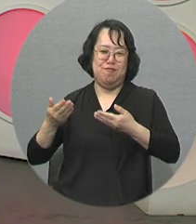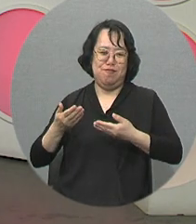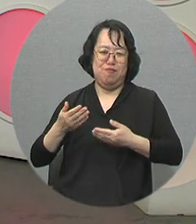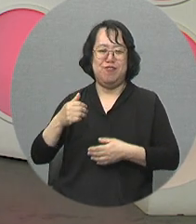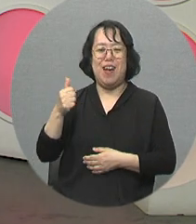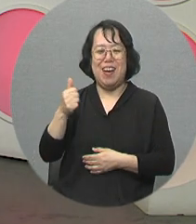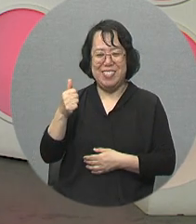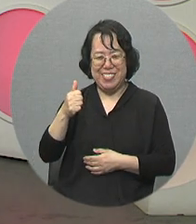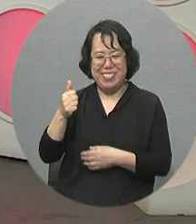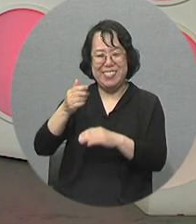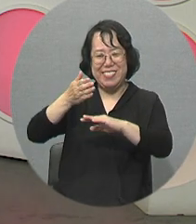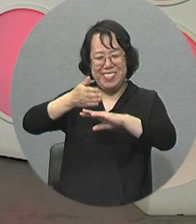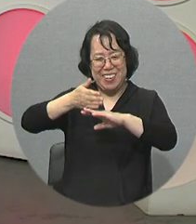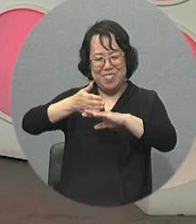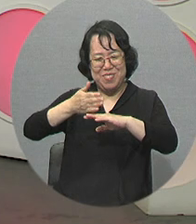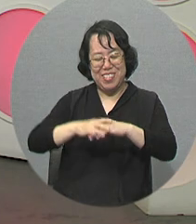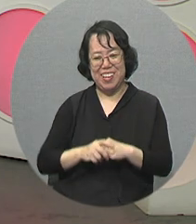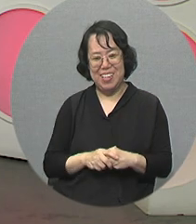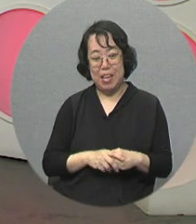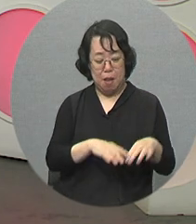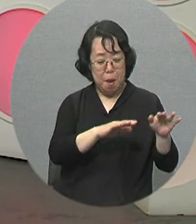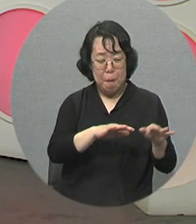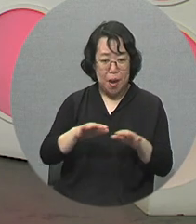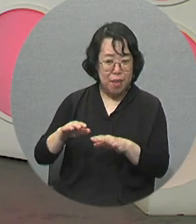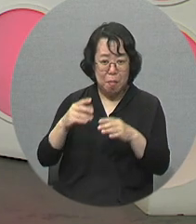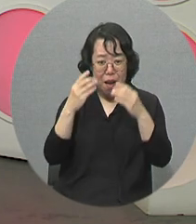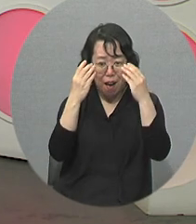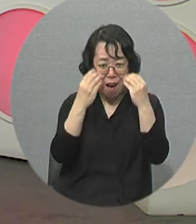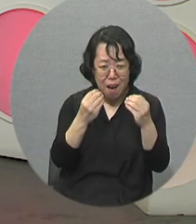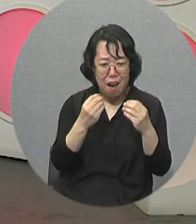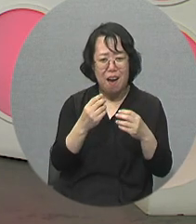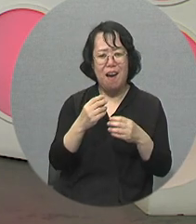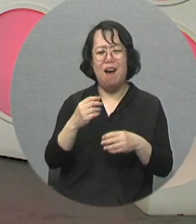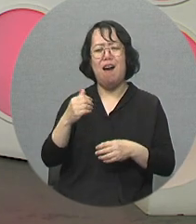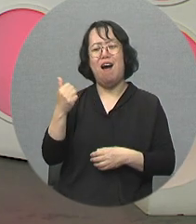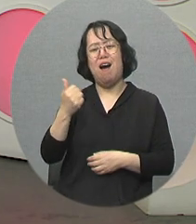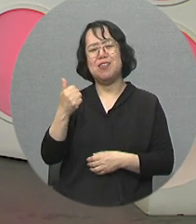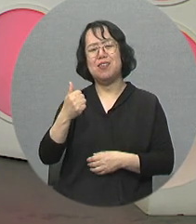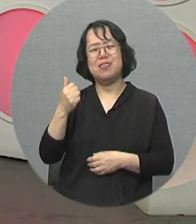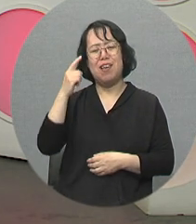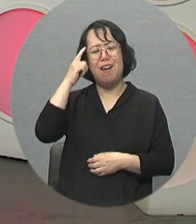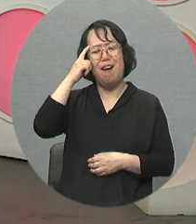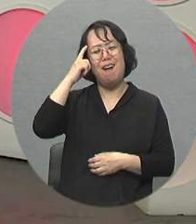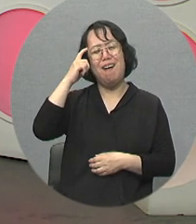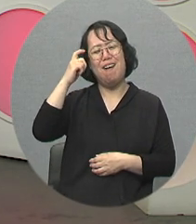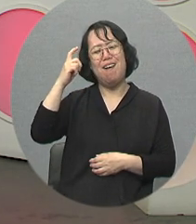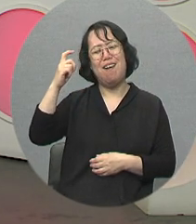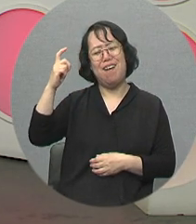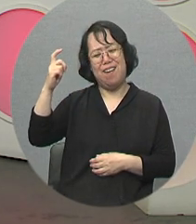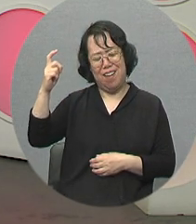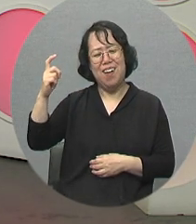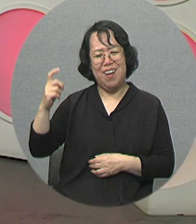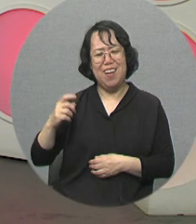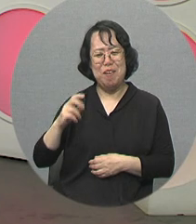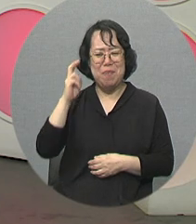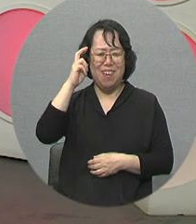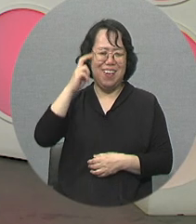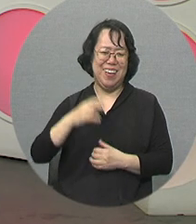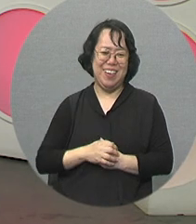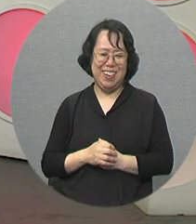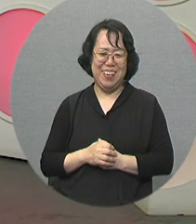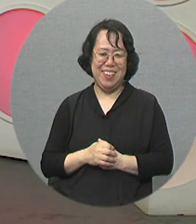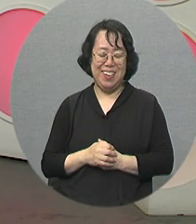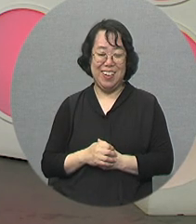저런 바다를 보면 항상 떠오르는 그런 아저씨가 저도 좀 있고 싶네요. 네. 네. 오은도님은 네, 네,